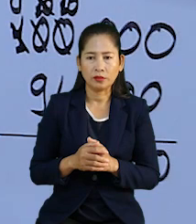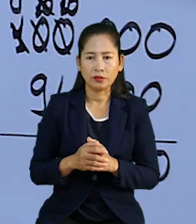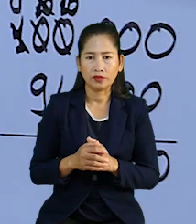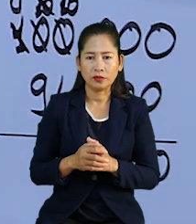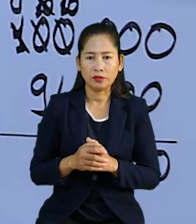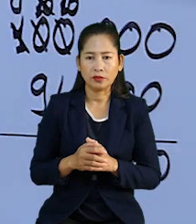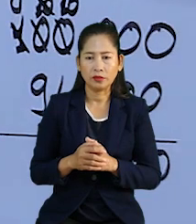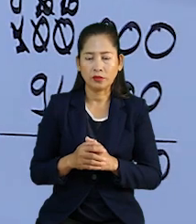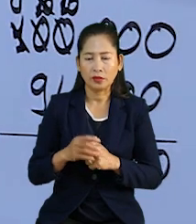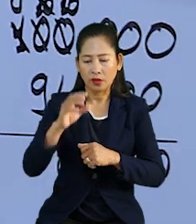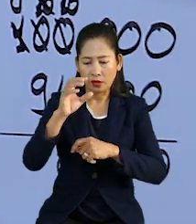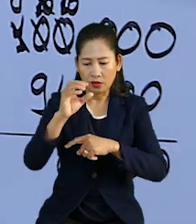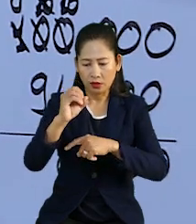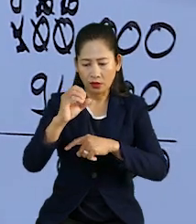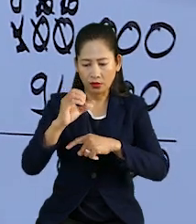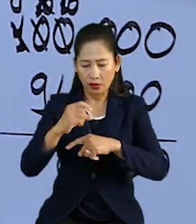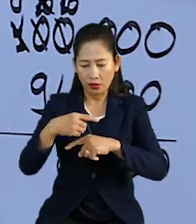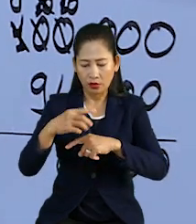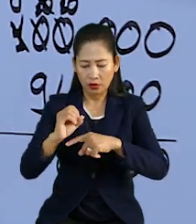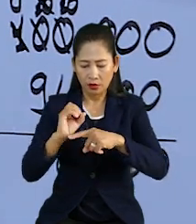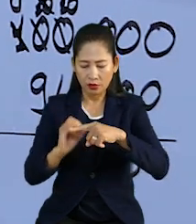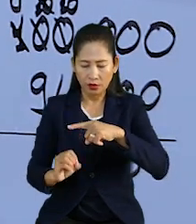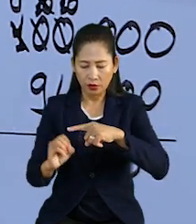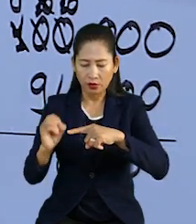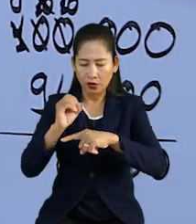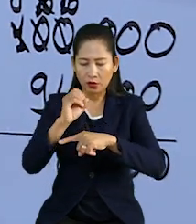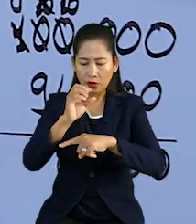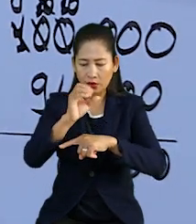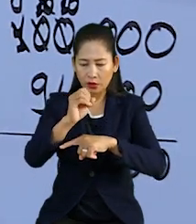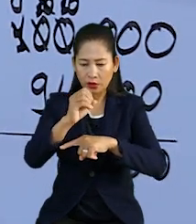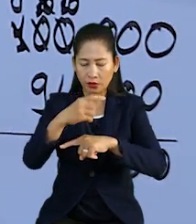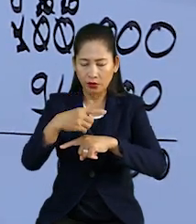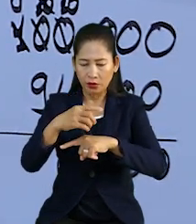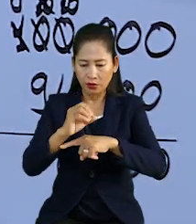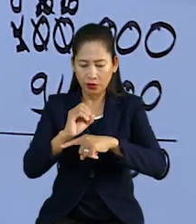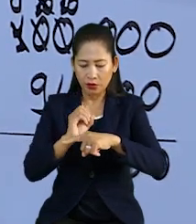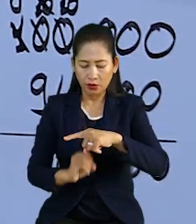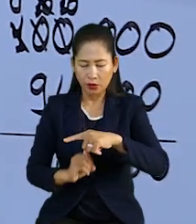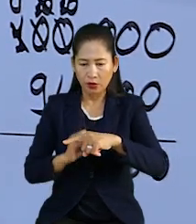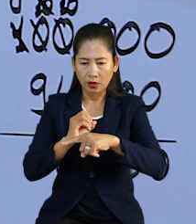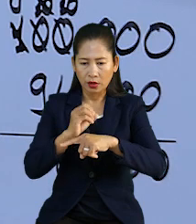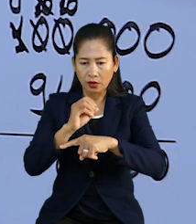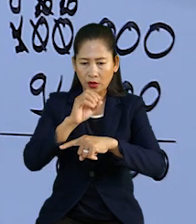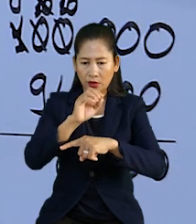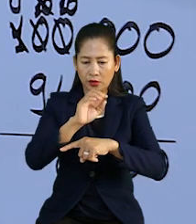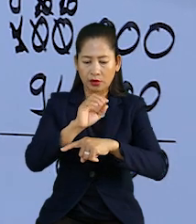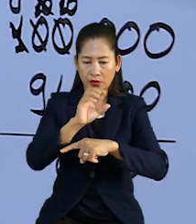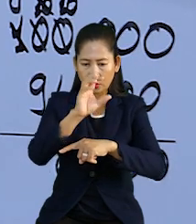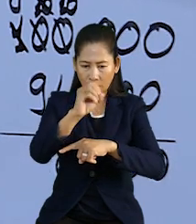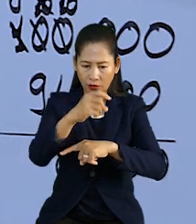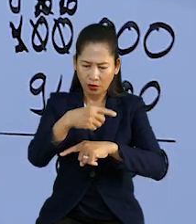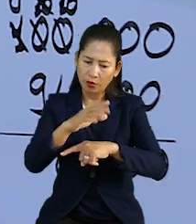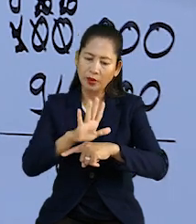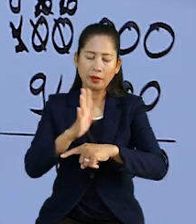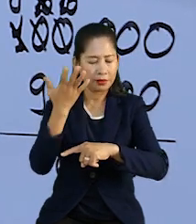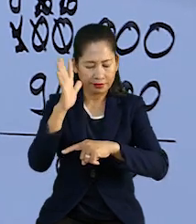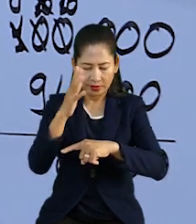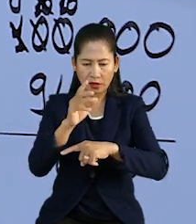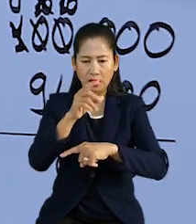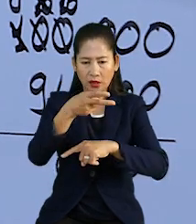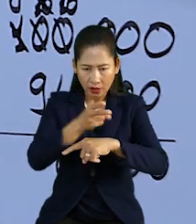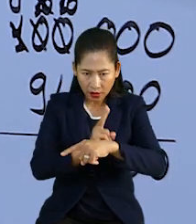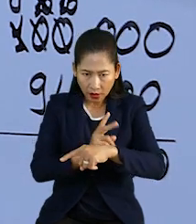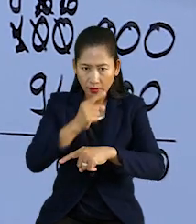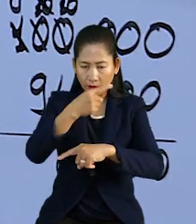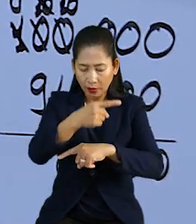Chà, tùng rì xôn đọ xôn xôn tùng đọc có xôn đái tùng rồi xôn đọ phạm mặt bàn tế chay